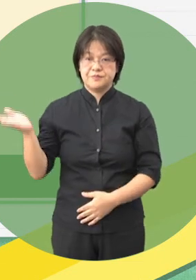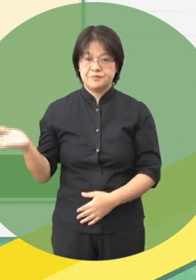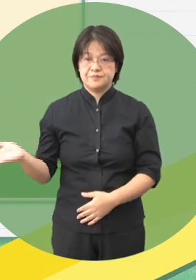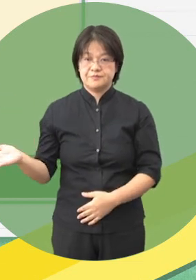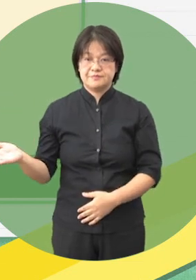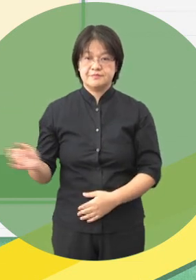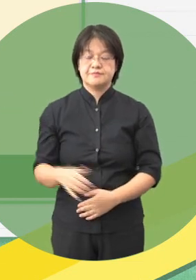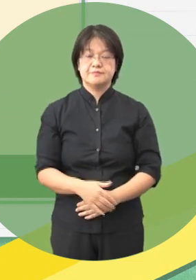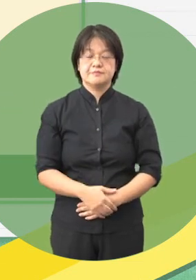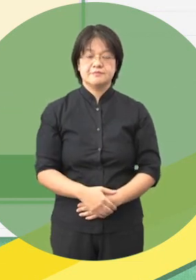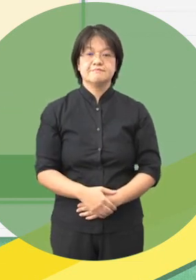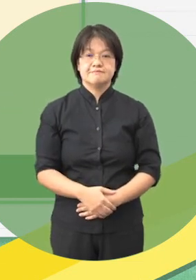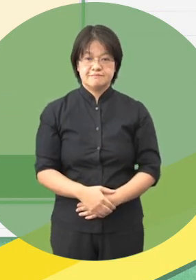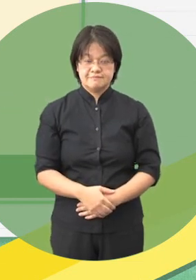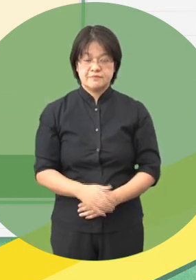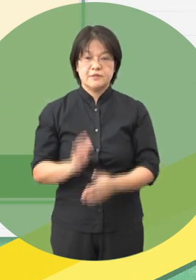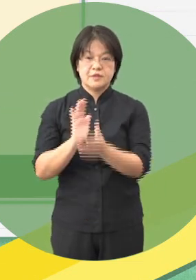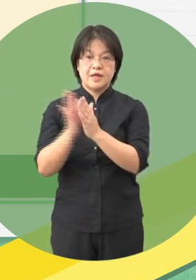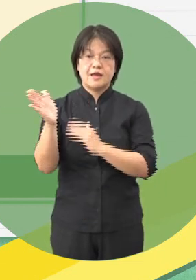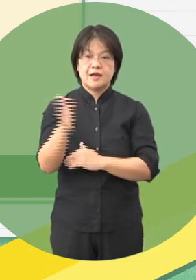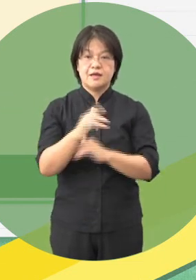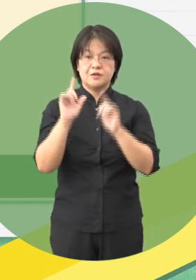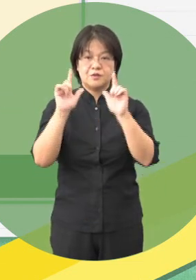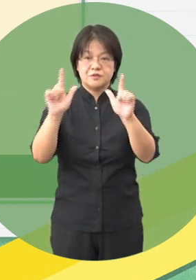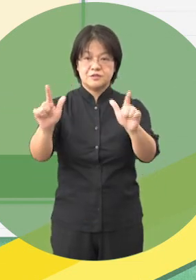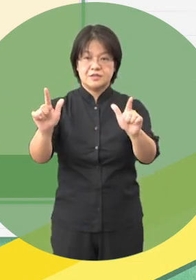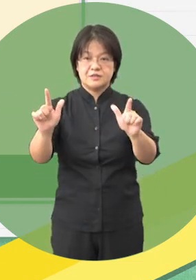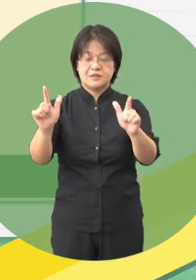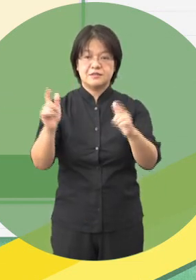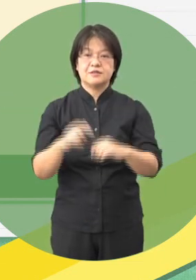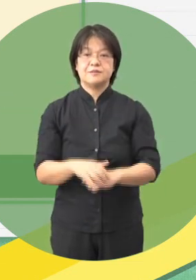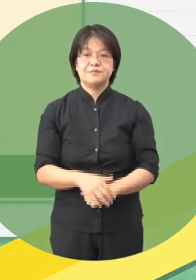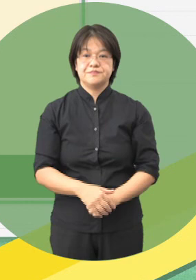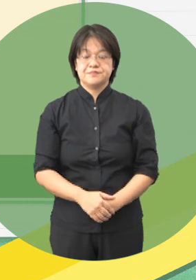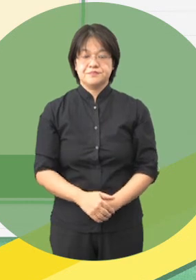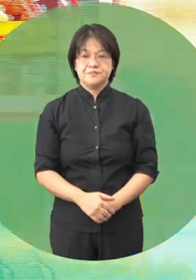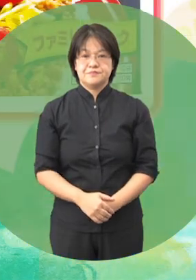通りです以上県からのお知らせでした